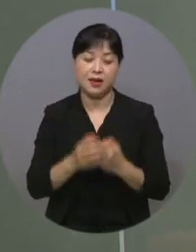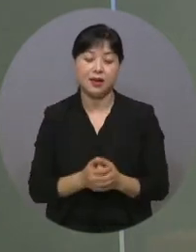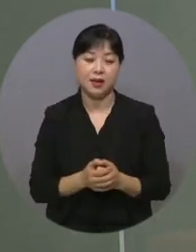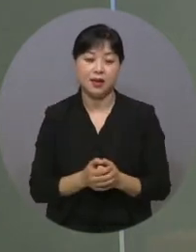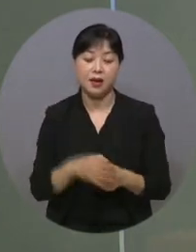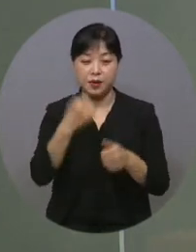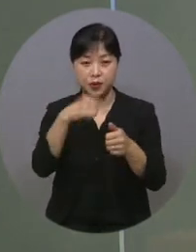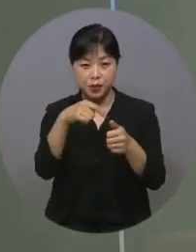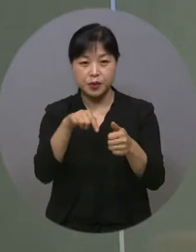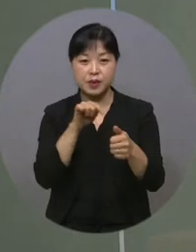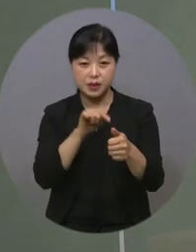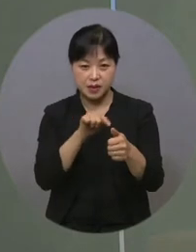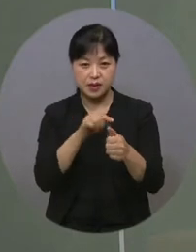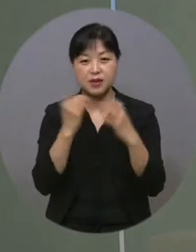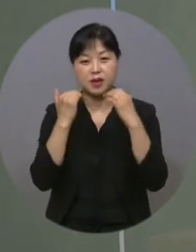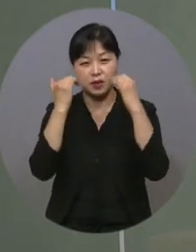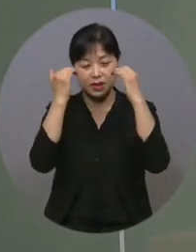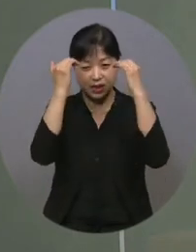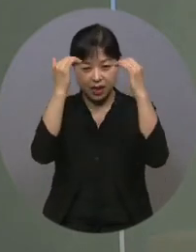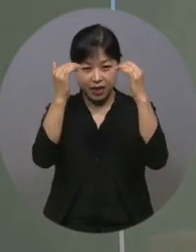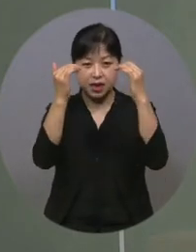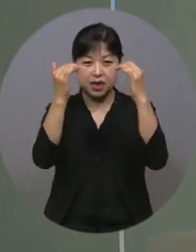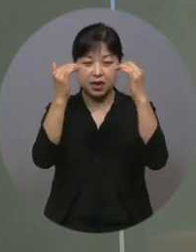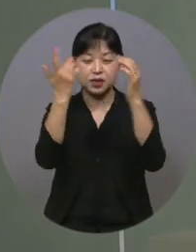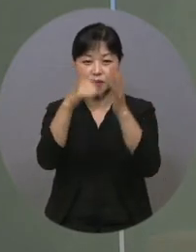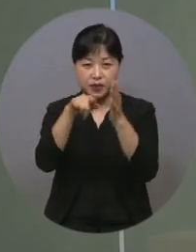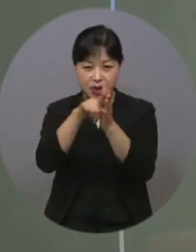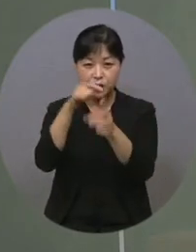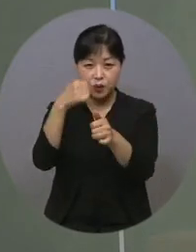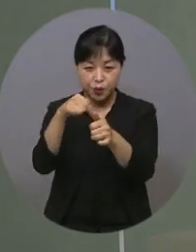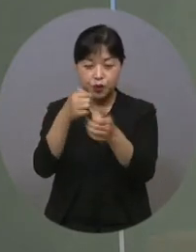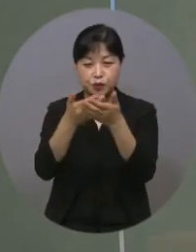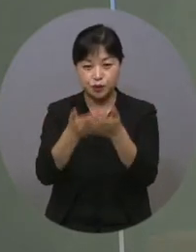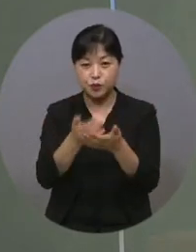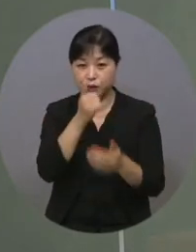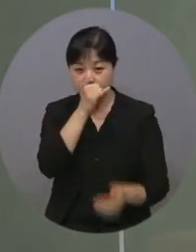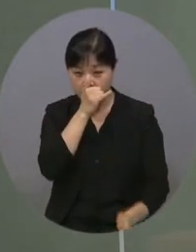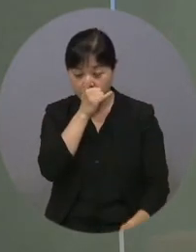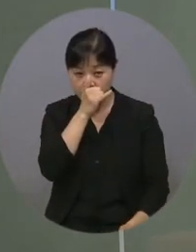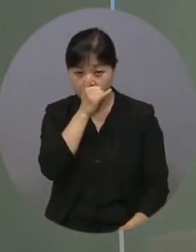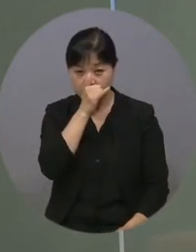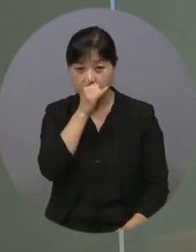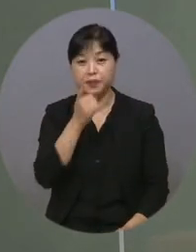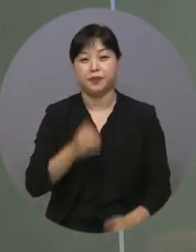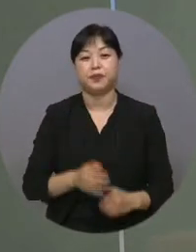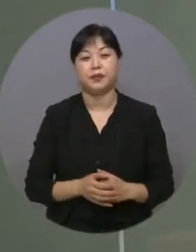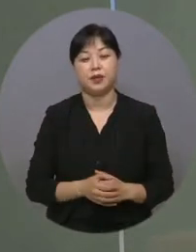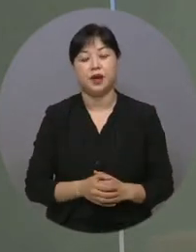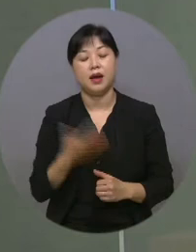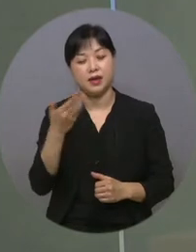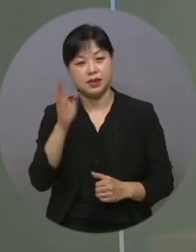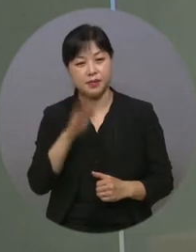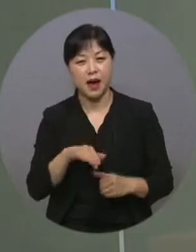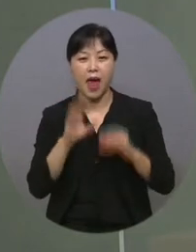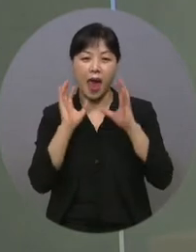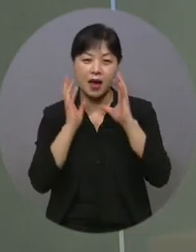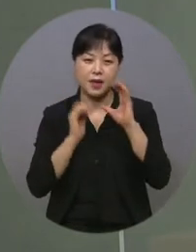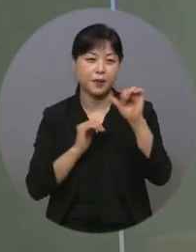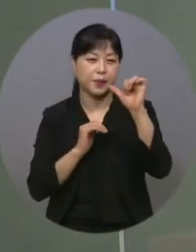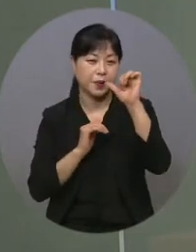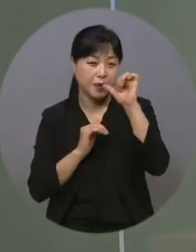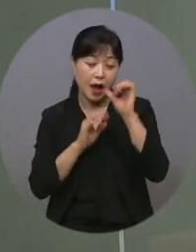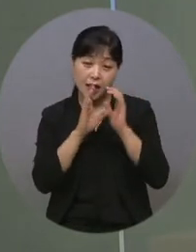것은 성장에서의 교육도 중요하지만은 그보다는 유아 때의 유년